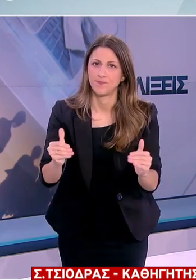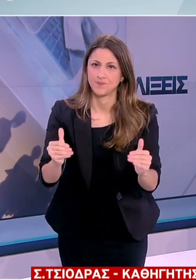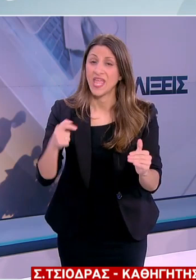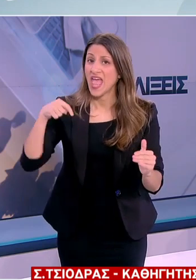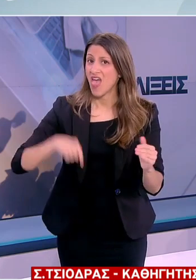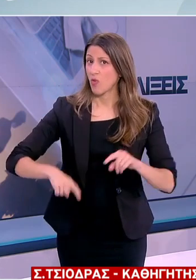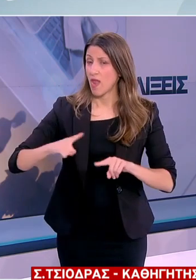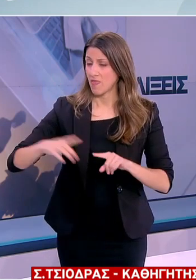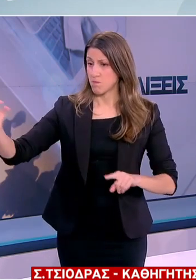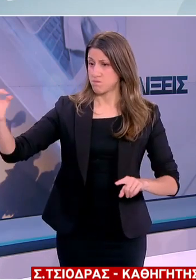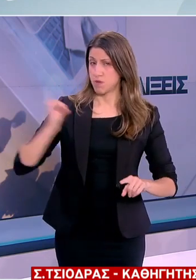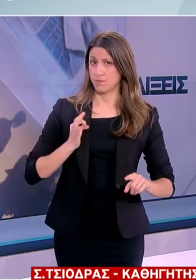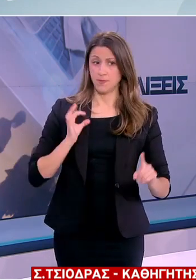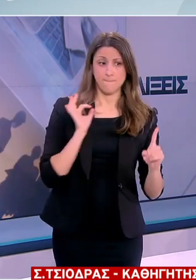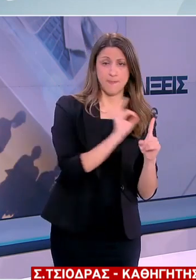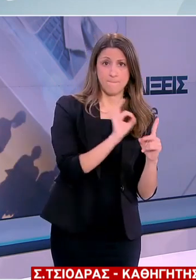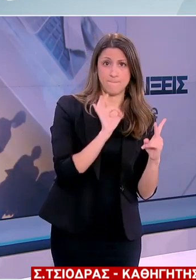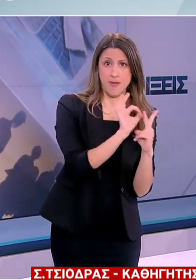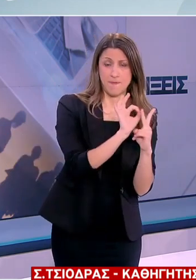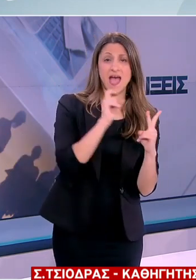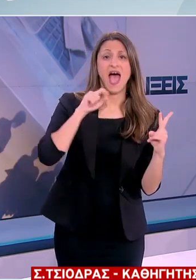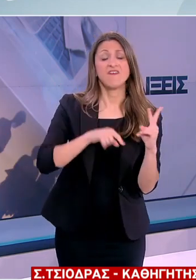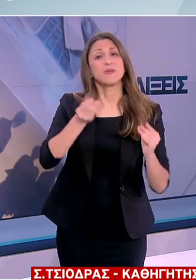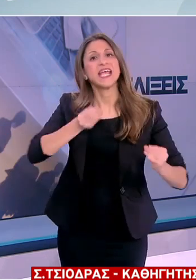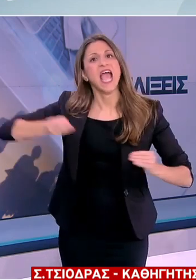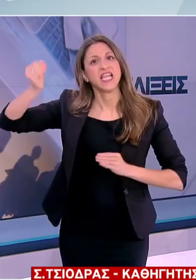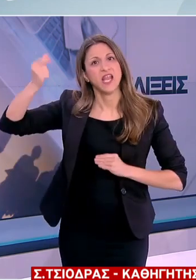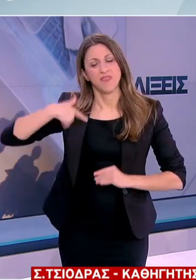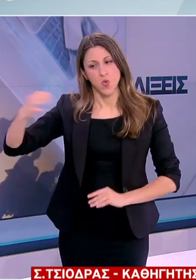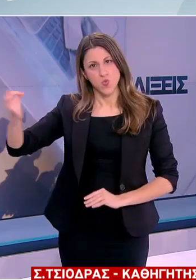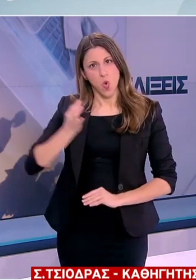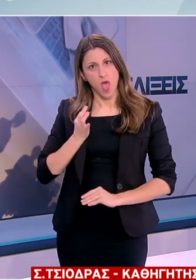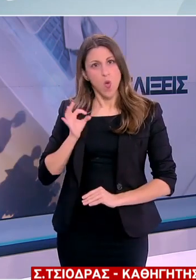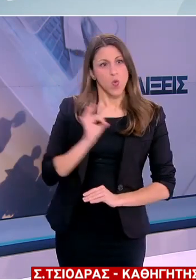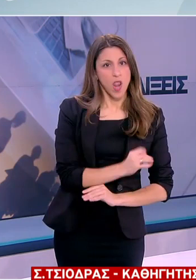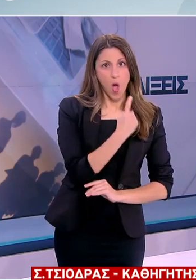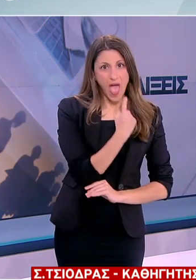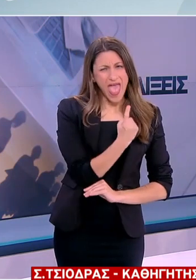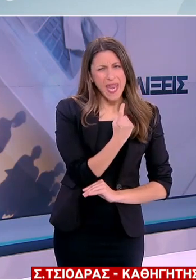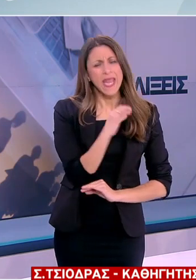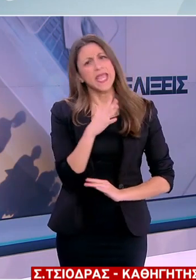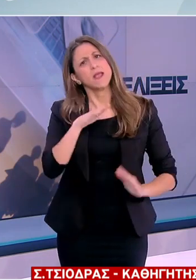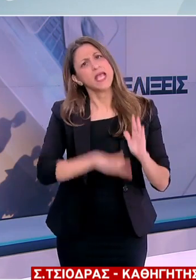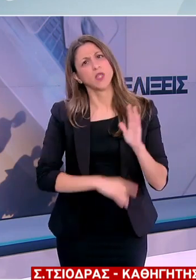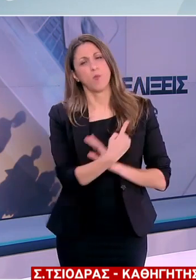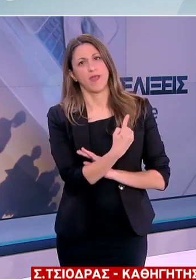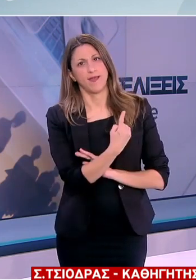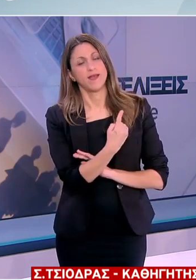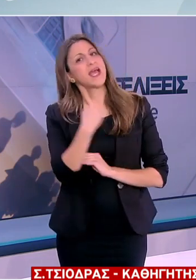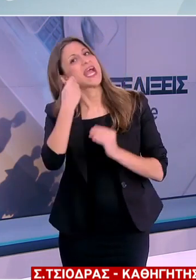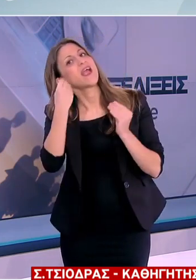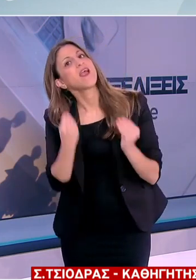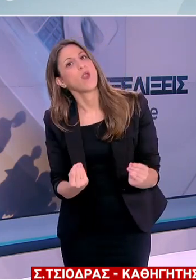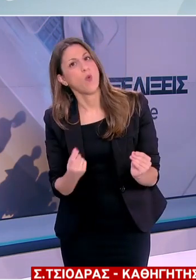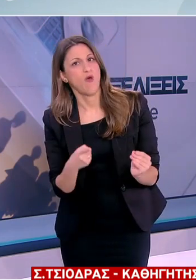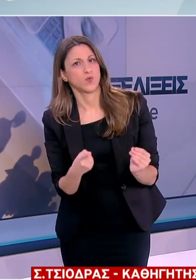στην πατρίδα μας αυτή τη στιγμή είναι κάτω από το 1, χάρη στα μέτρα. Τι σημαίνει αυτό? Τι σημαίνει ότι το ρόμι δεν παραμένει κάτω